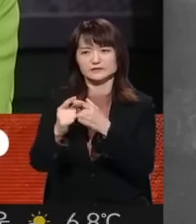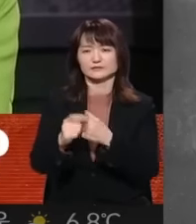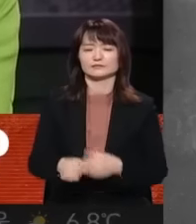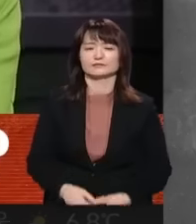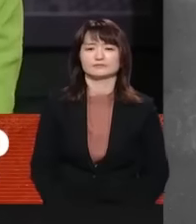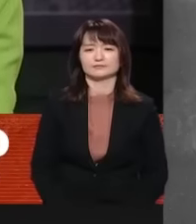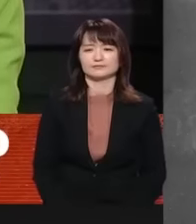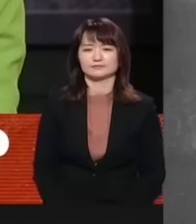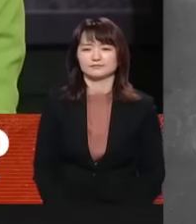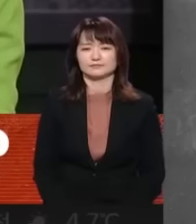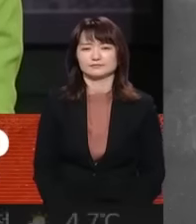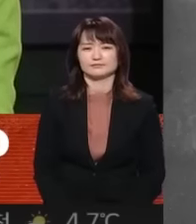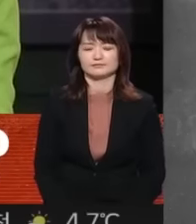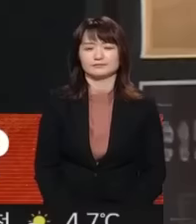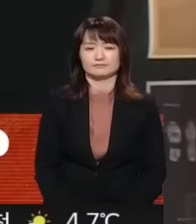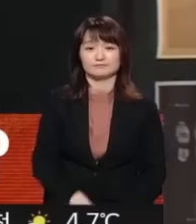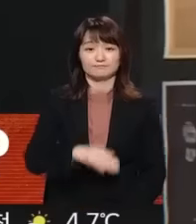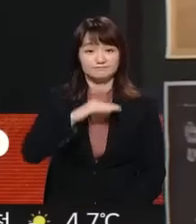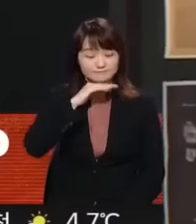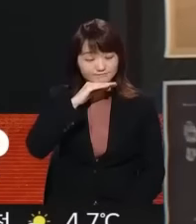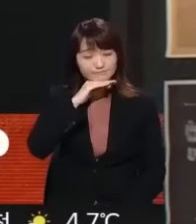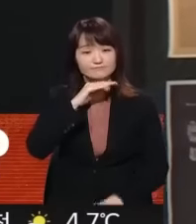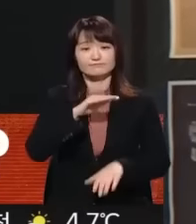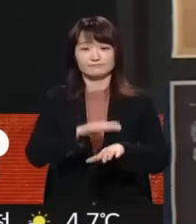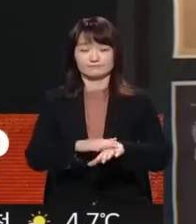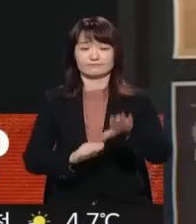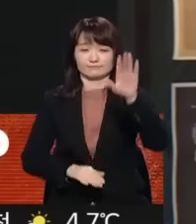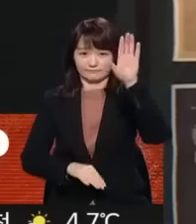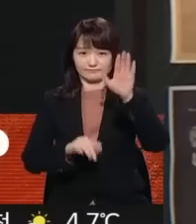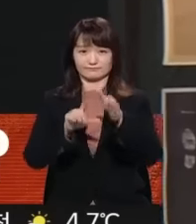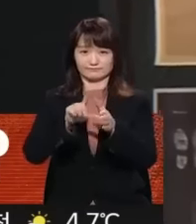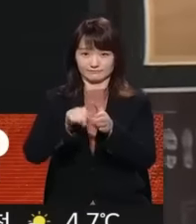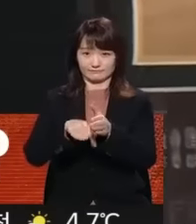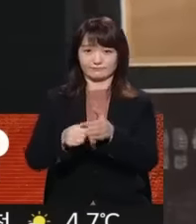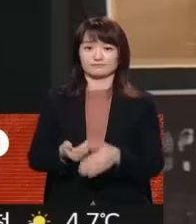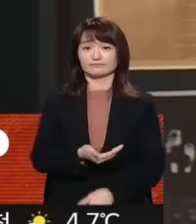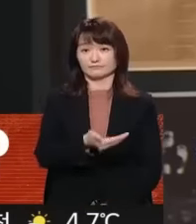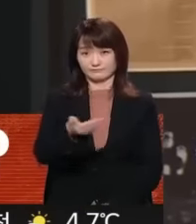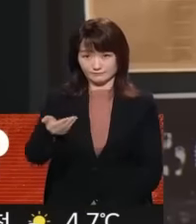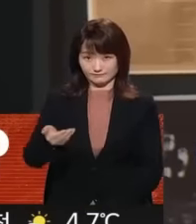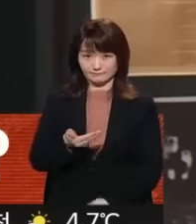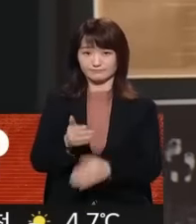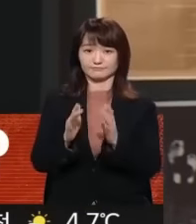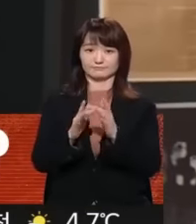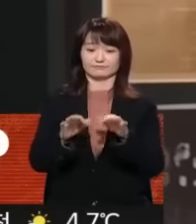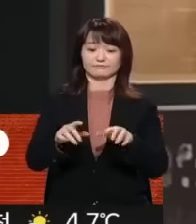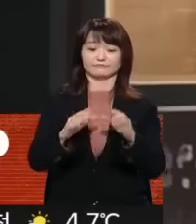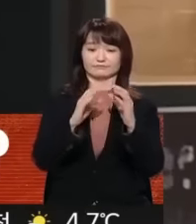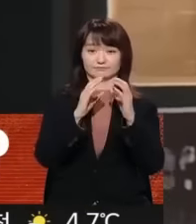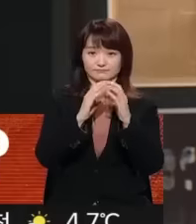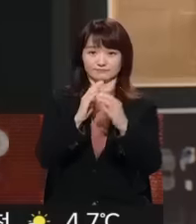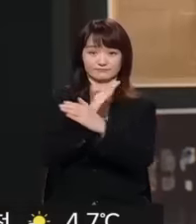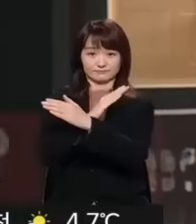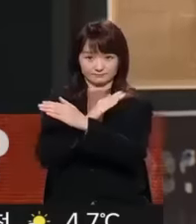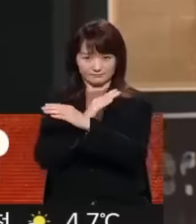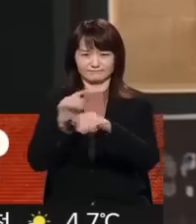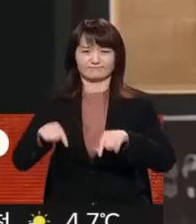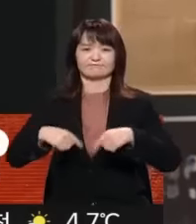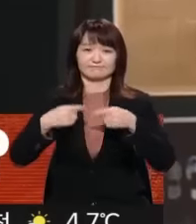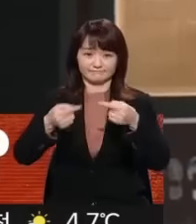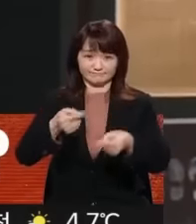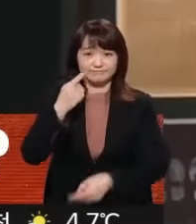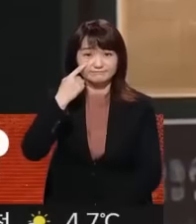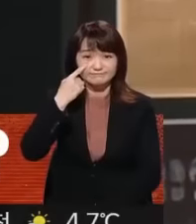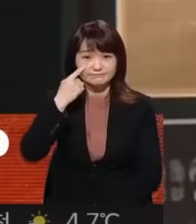알겠습니다 좋습니다 자 기다리고 기다리셨던 부처핸접 타임 우리 가족 여러분도 채팅창에 오 x로